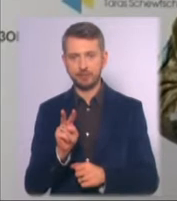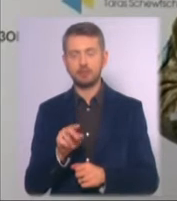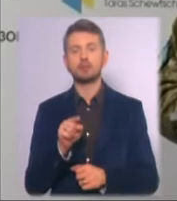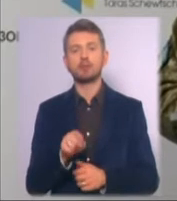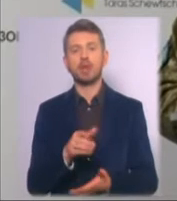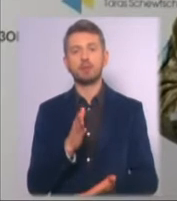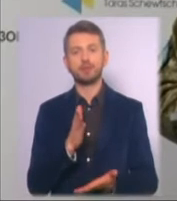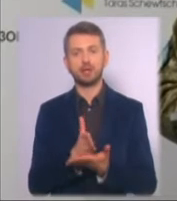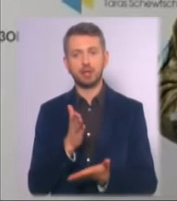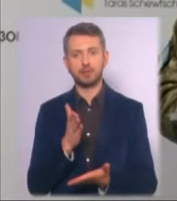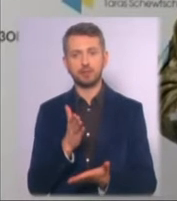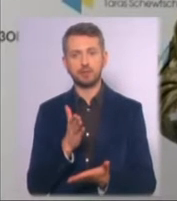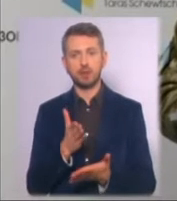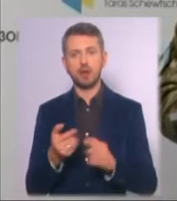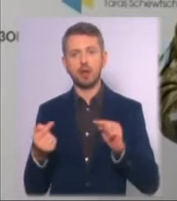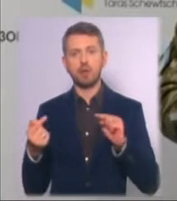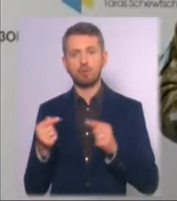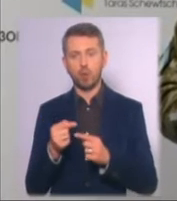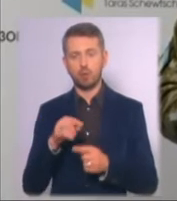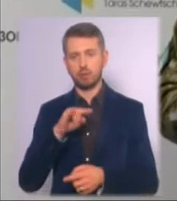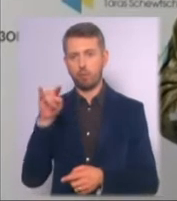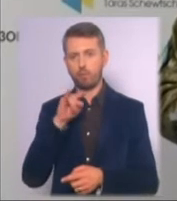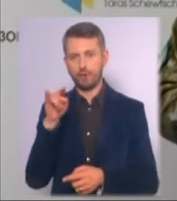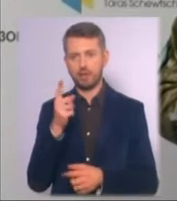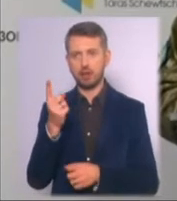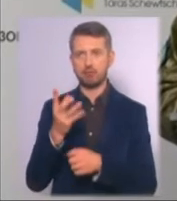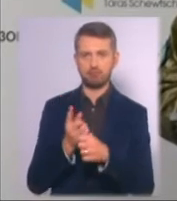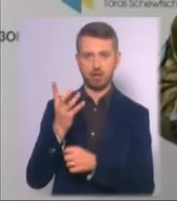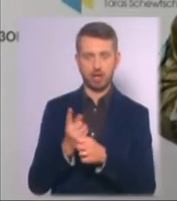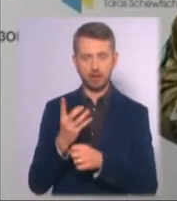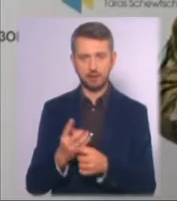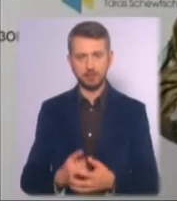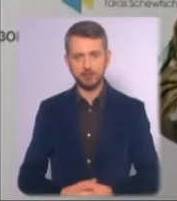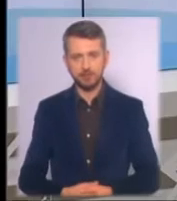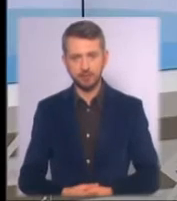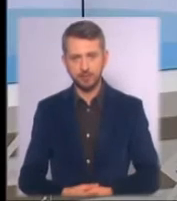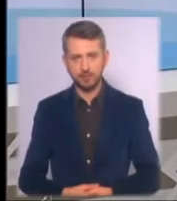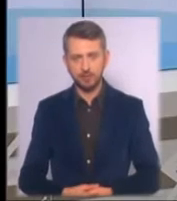є протиповітряні ракетні комплекси.